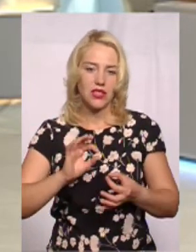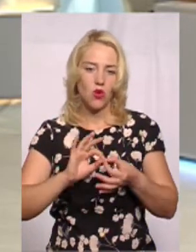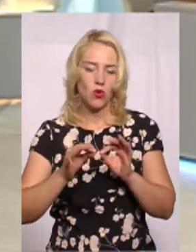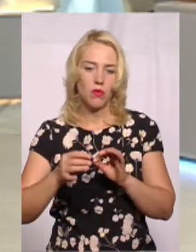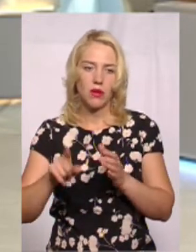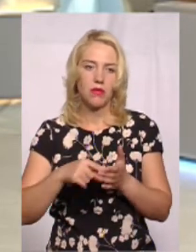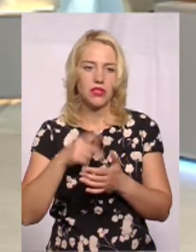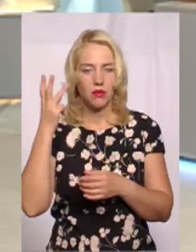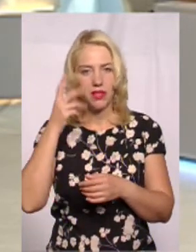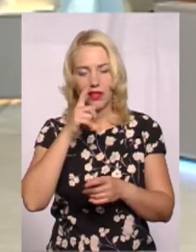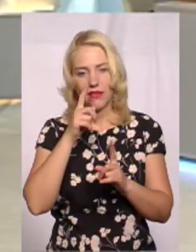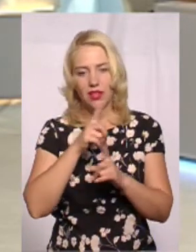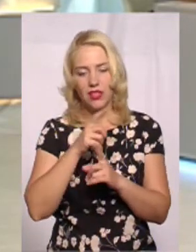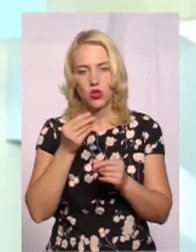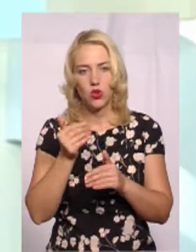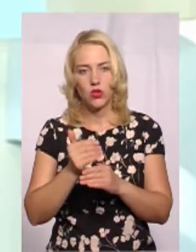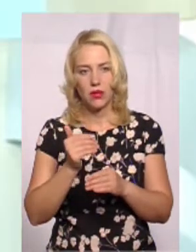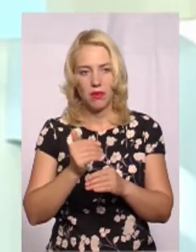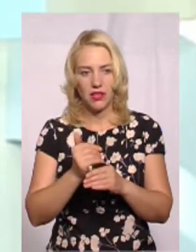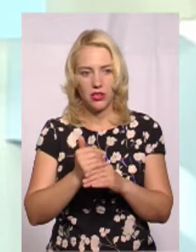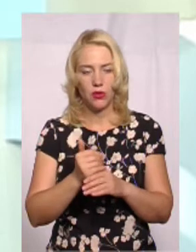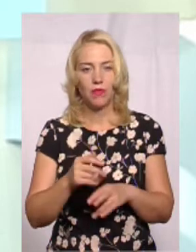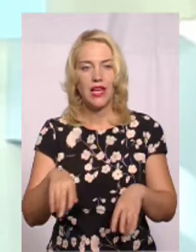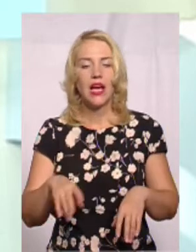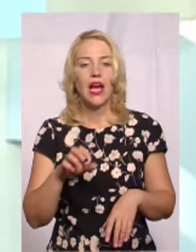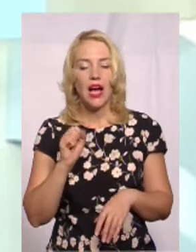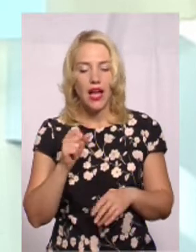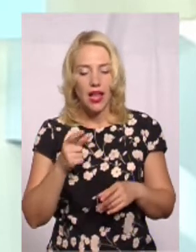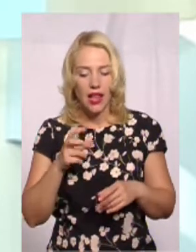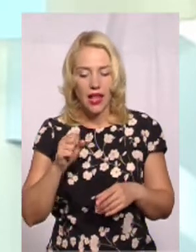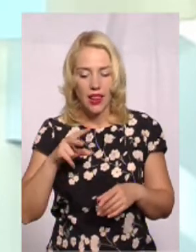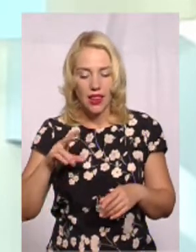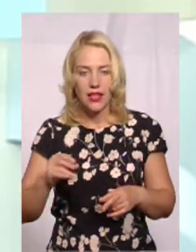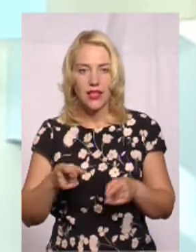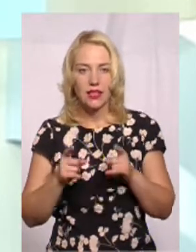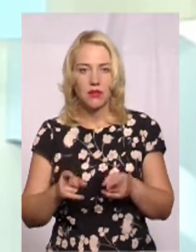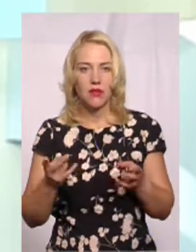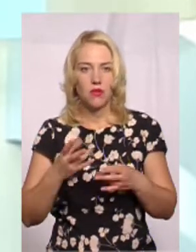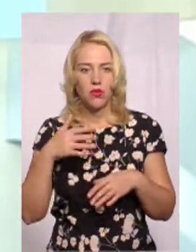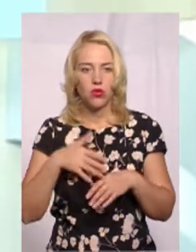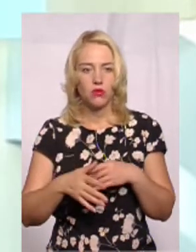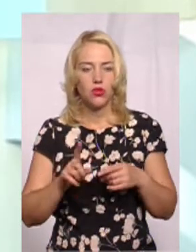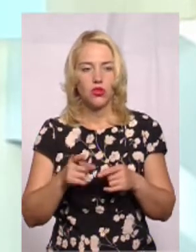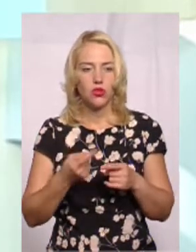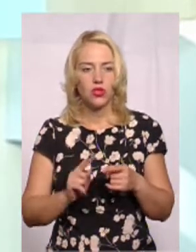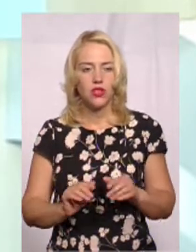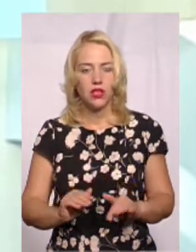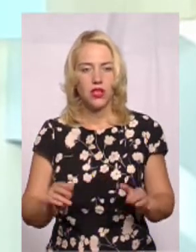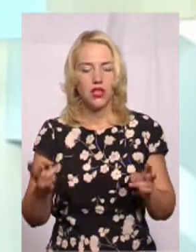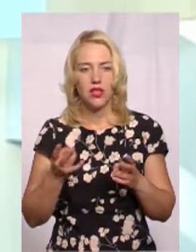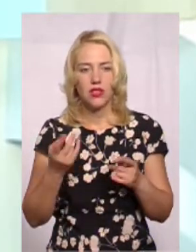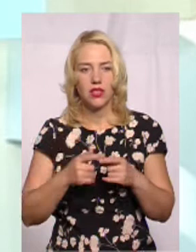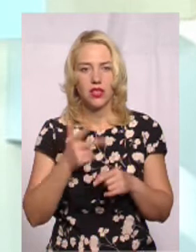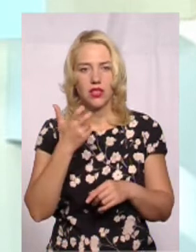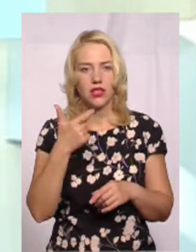Хмельницького якусь невеличку стипендію символічну. Тобто, але насправді ми повинні розуміти, що для цих дітей мотивація це там на цих